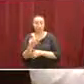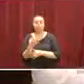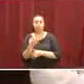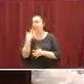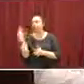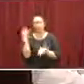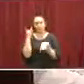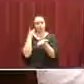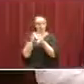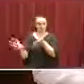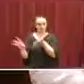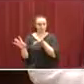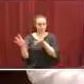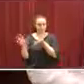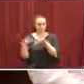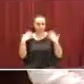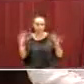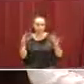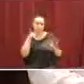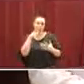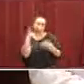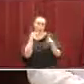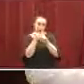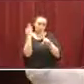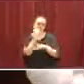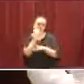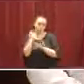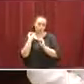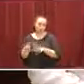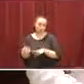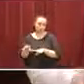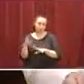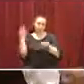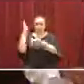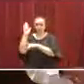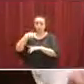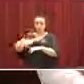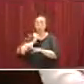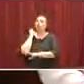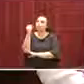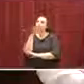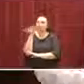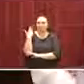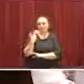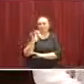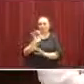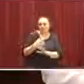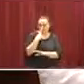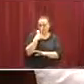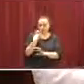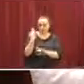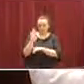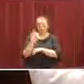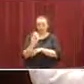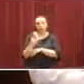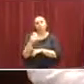fora del govern de l'Estat. Per això s'ha presentat una moció de censura a la qual nosaltres donem suport perquè ja la vàrem presentar fa un any i